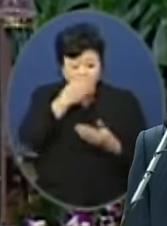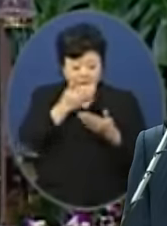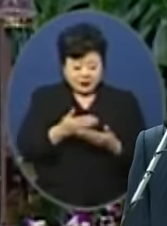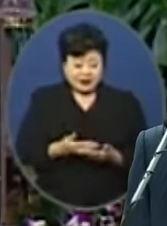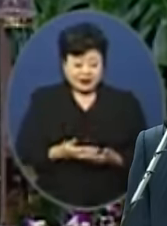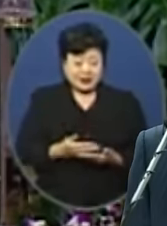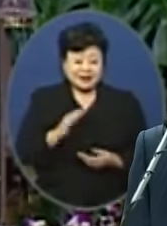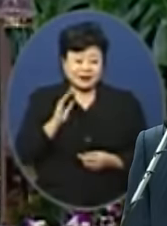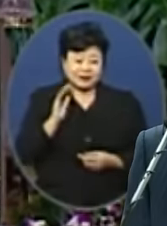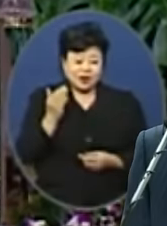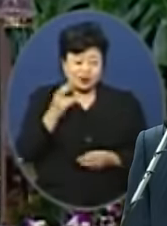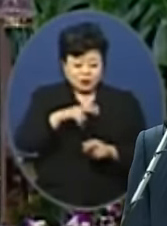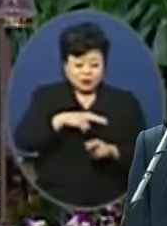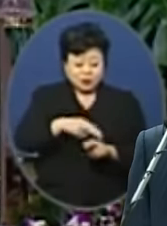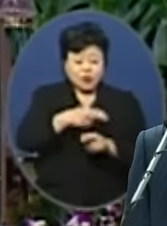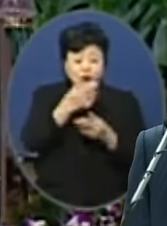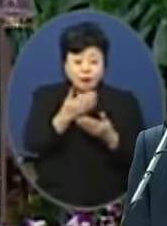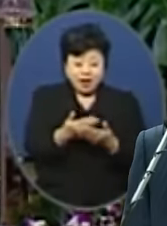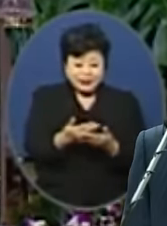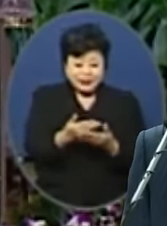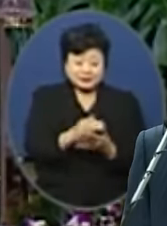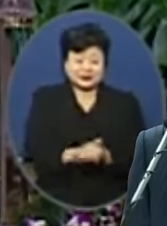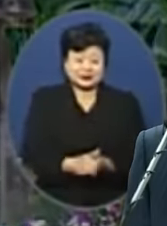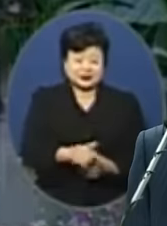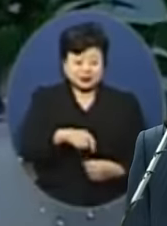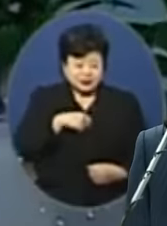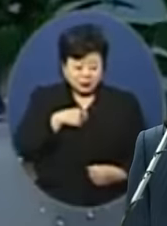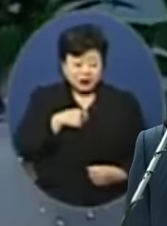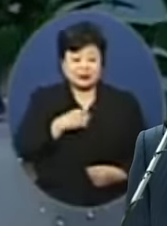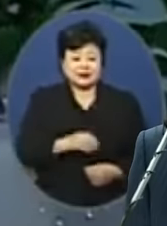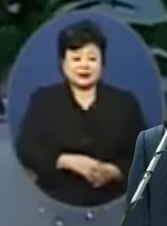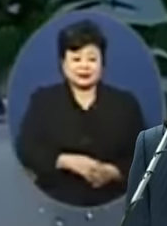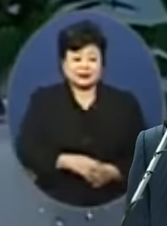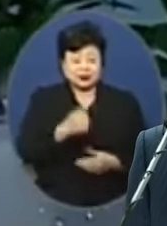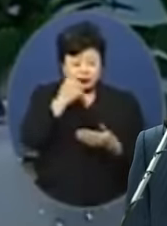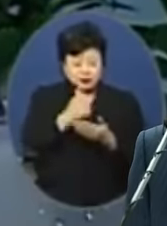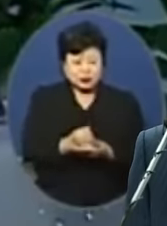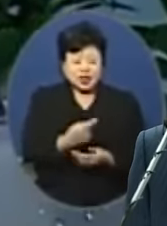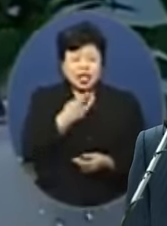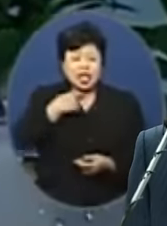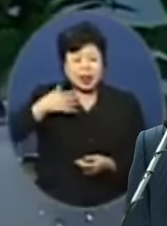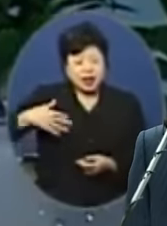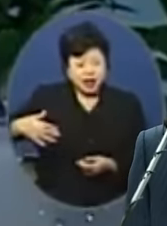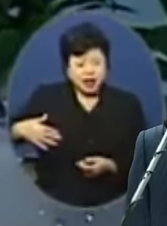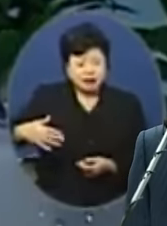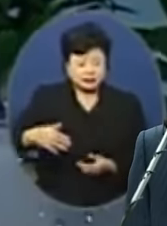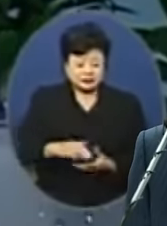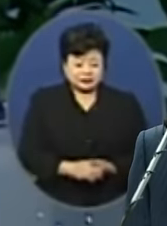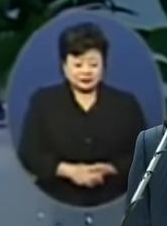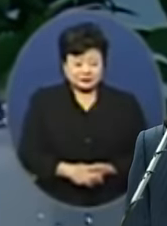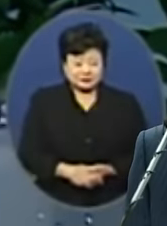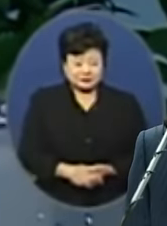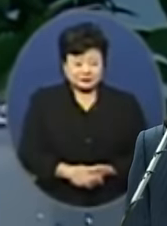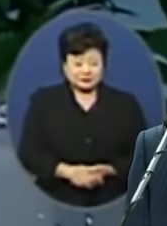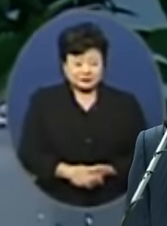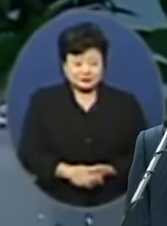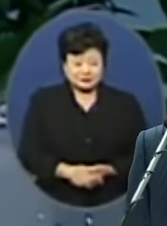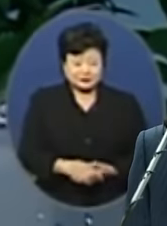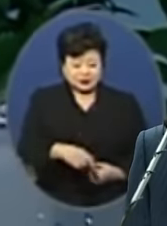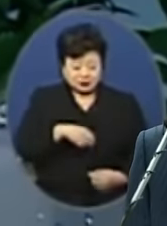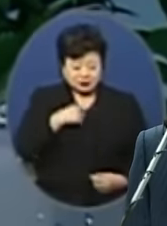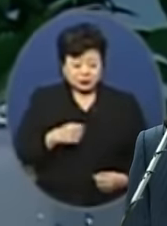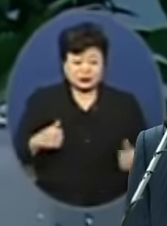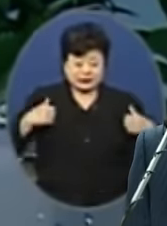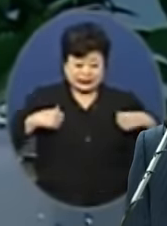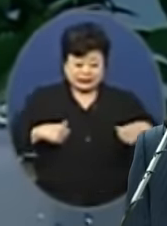하심을 선물로 받았다. 이 의롭다는 것은 죄를 한 번도 안 지은 상태를 말하는 것입니다. 이 의의